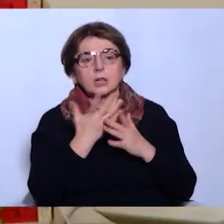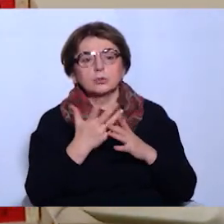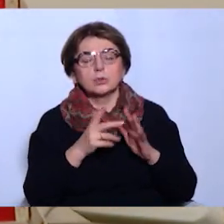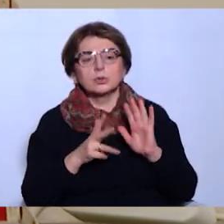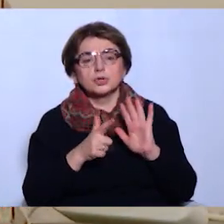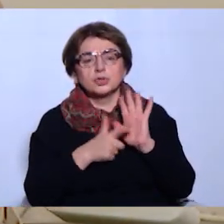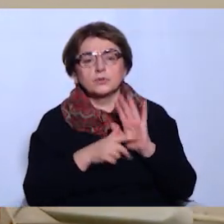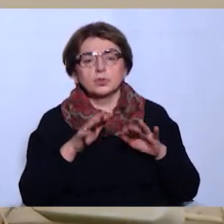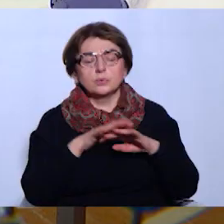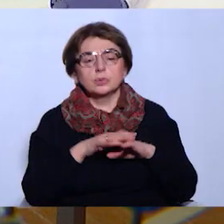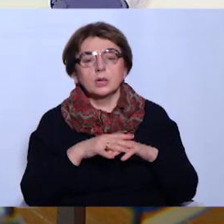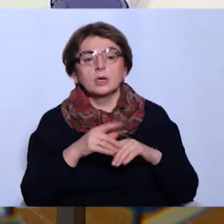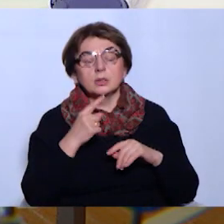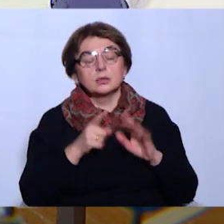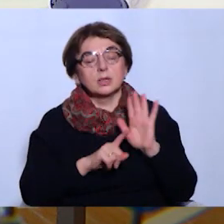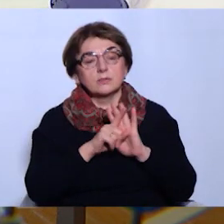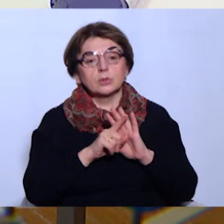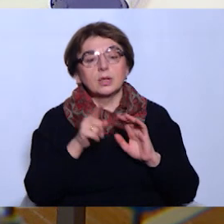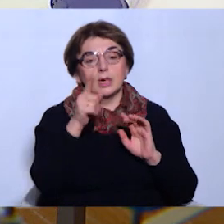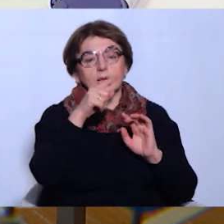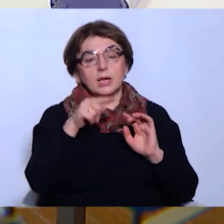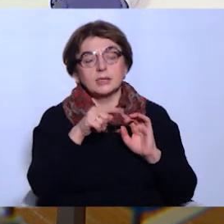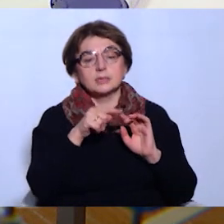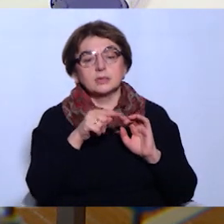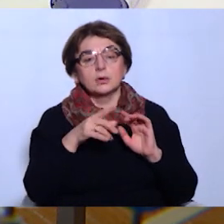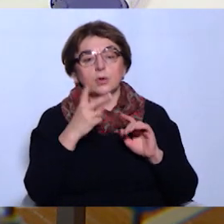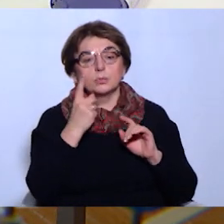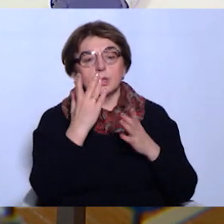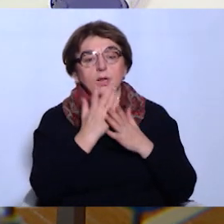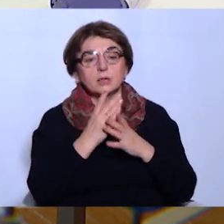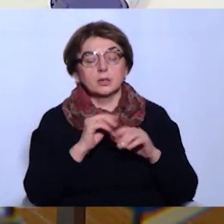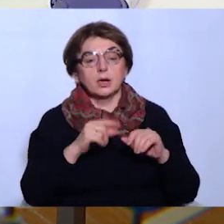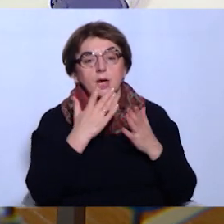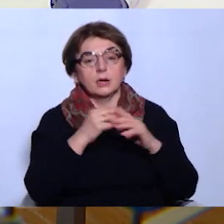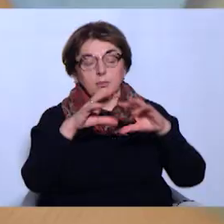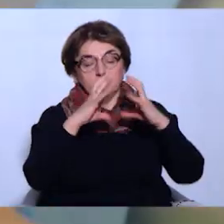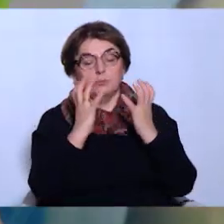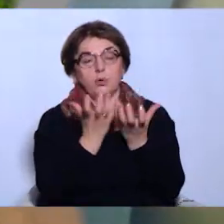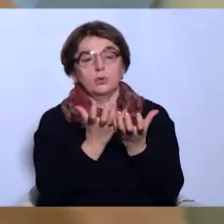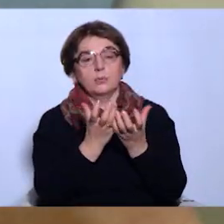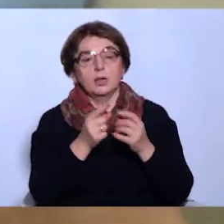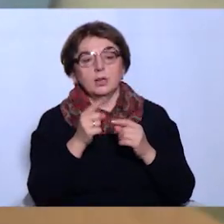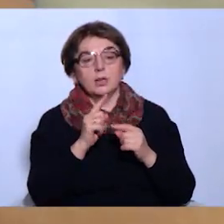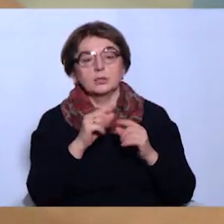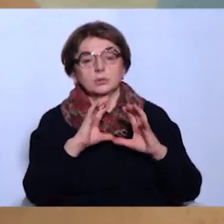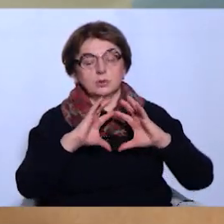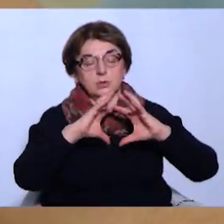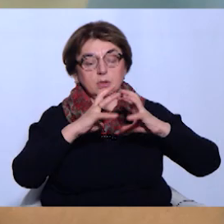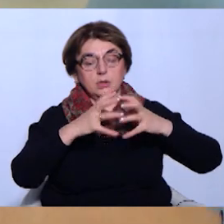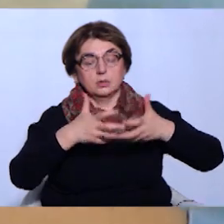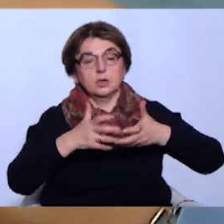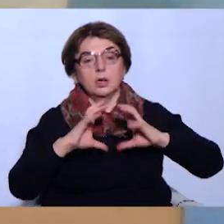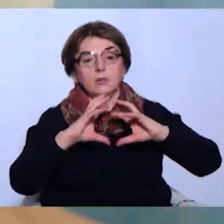S ორბიტალით. S ორბიტალს აქვს სფეროს ფორმა. და ის რაც არ უნდა ვაბრუნოთ სივრცეში,